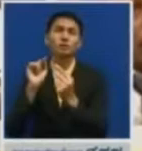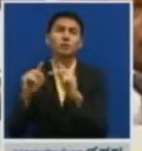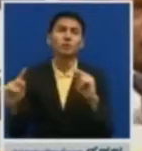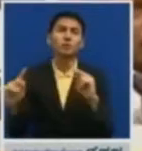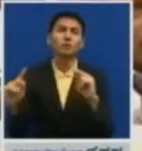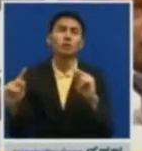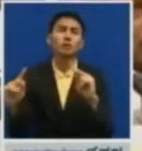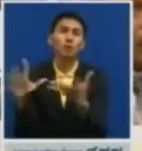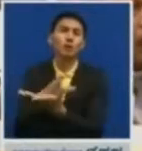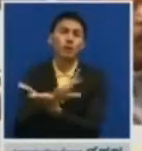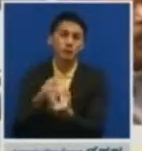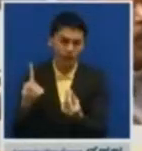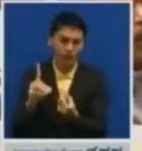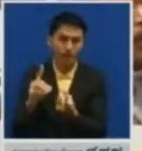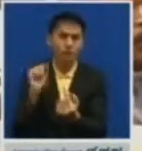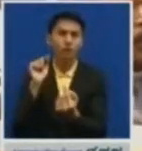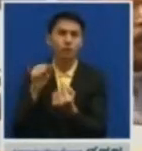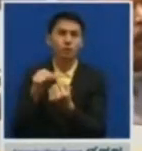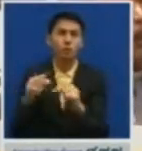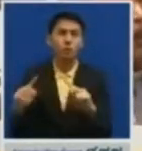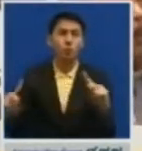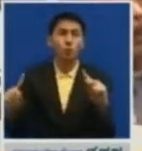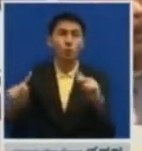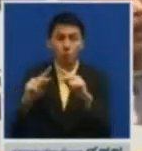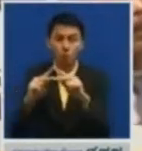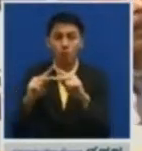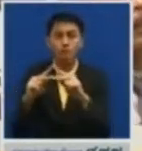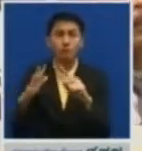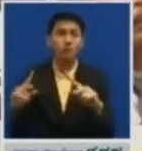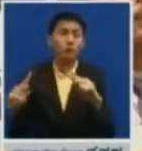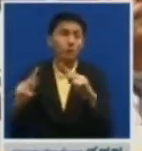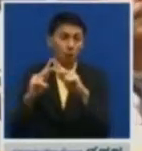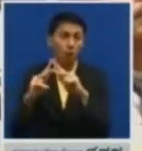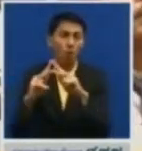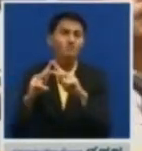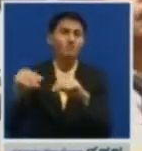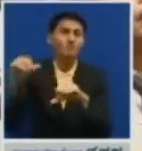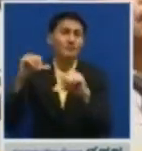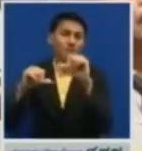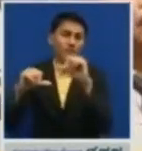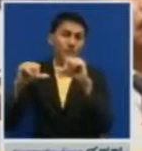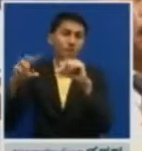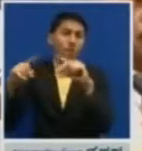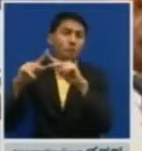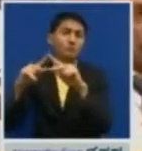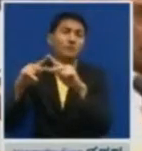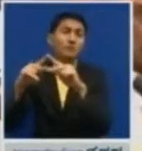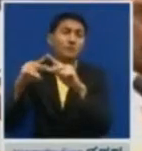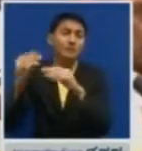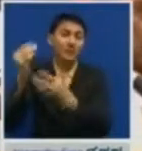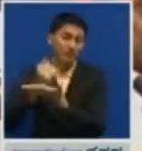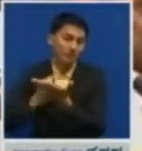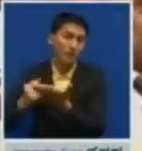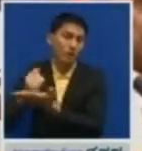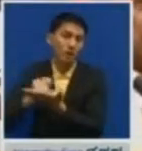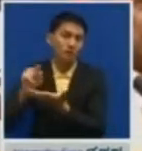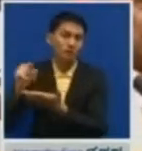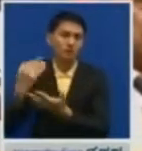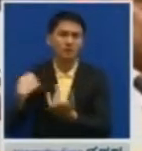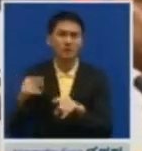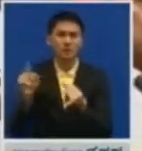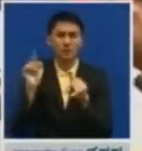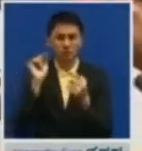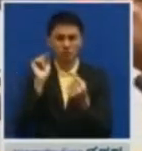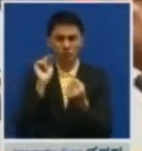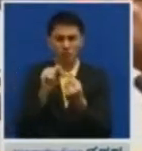และกรมศิลปากรนะคะดิฉันได้รับร้องเรียนจากชาวบ้านชาวตำบลสวนพริกอำเภอเ